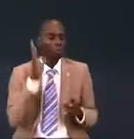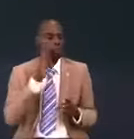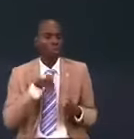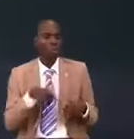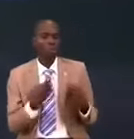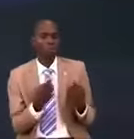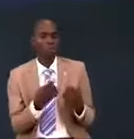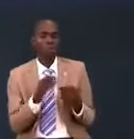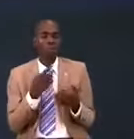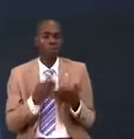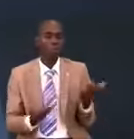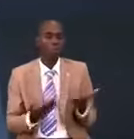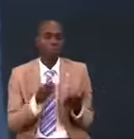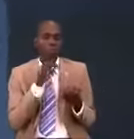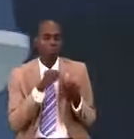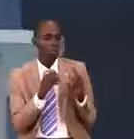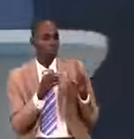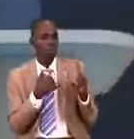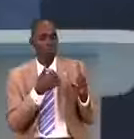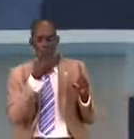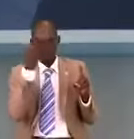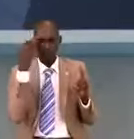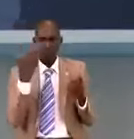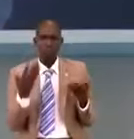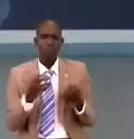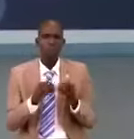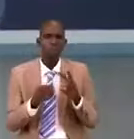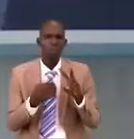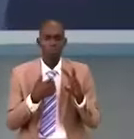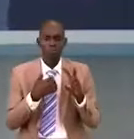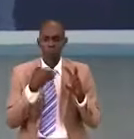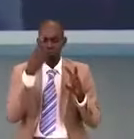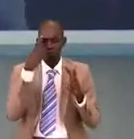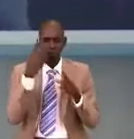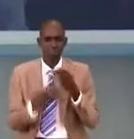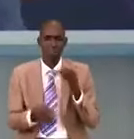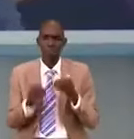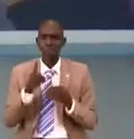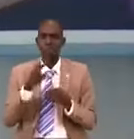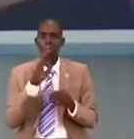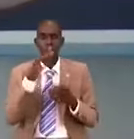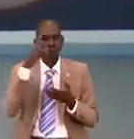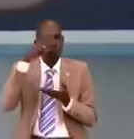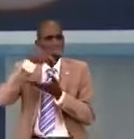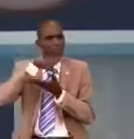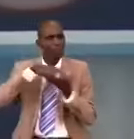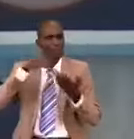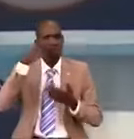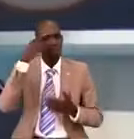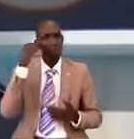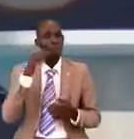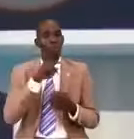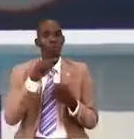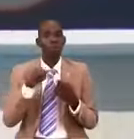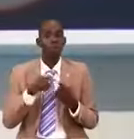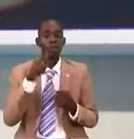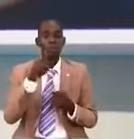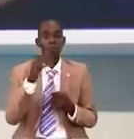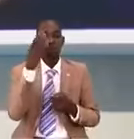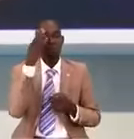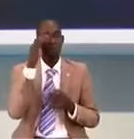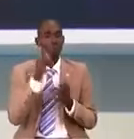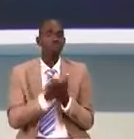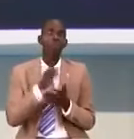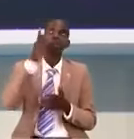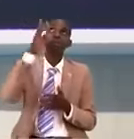confus parce que tu t'épouvante parce que mais quand tu sais que le dos tout-puissant avec toi quand tu sais que le roi des rois et avec toi quand tu sais